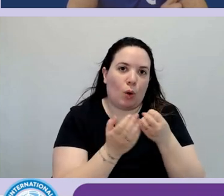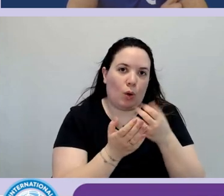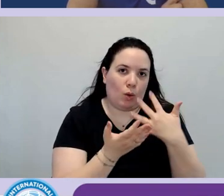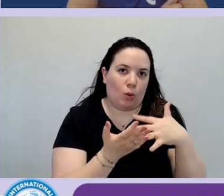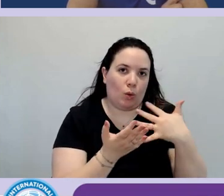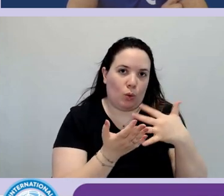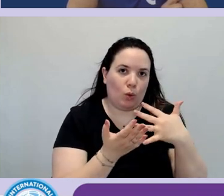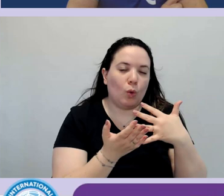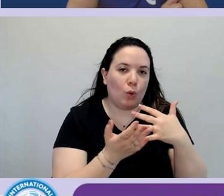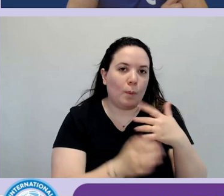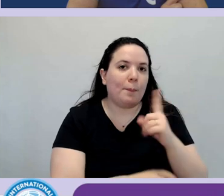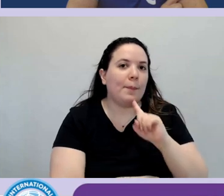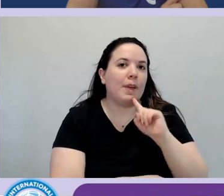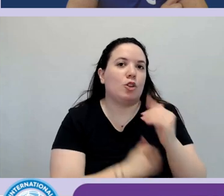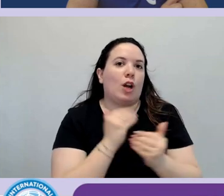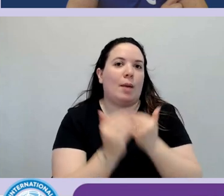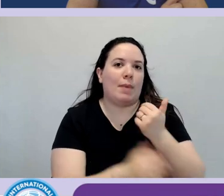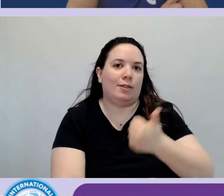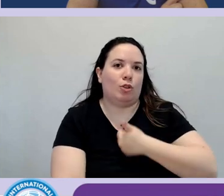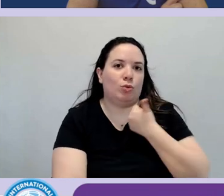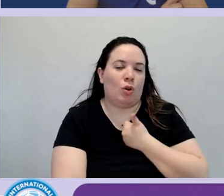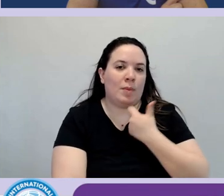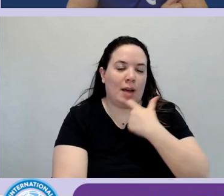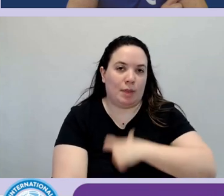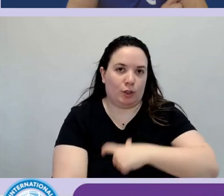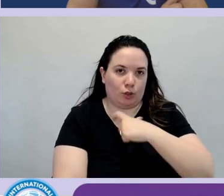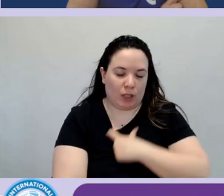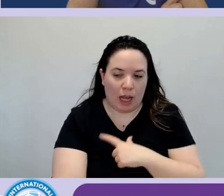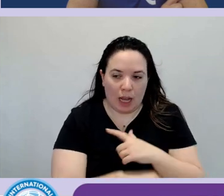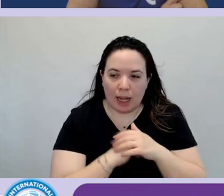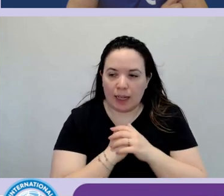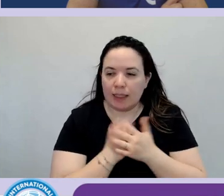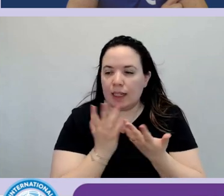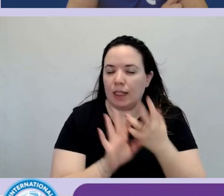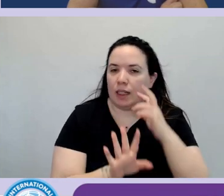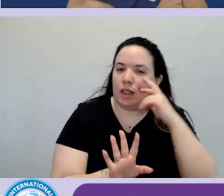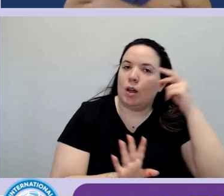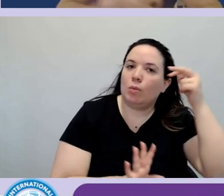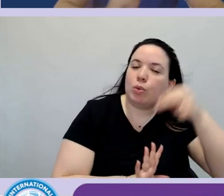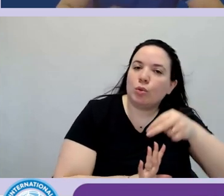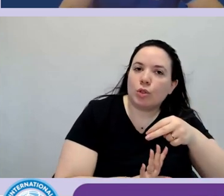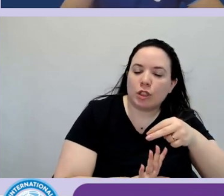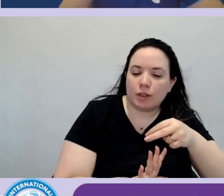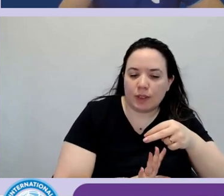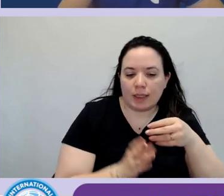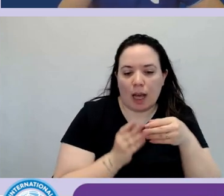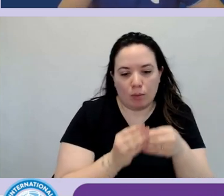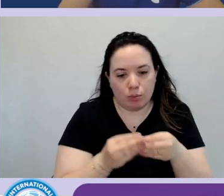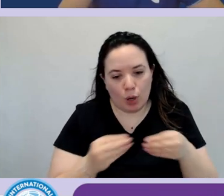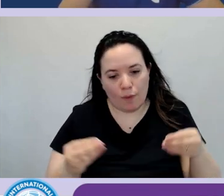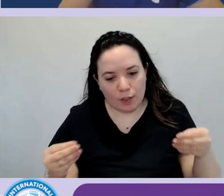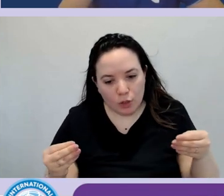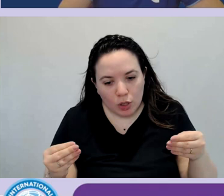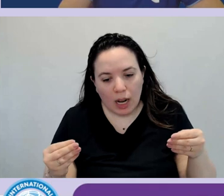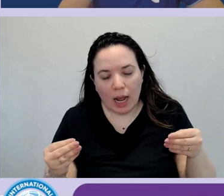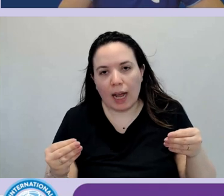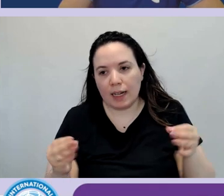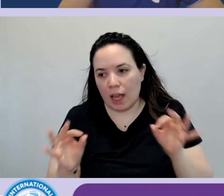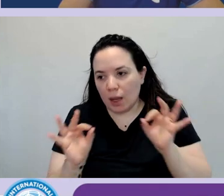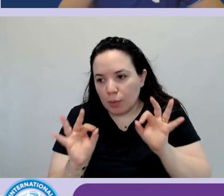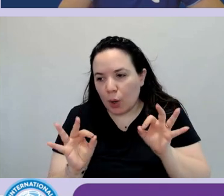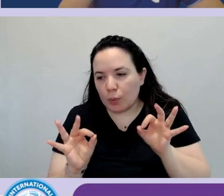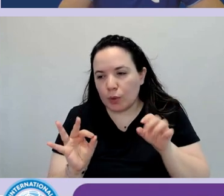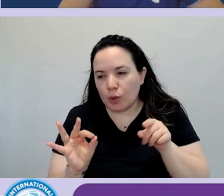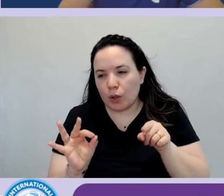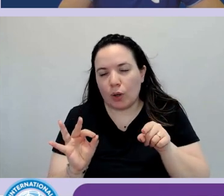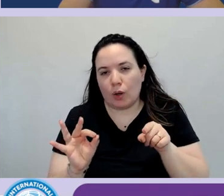la propria autonomia personale sia dal punto di vista professionale che dal punto di